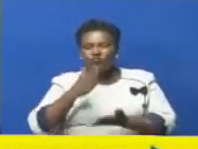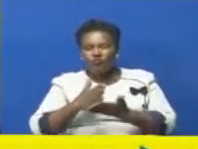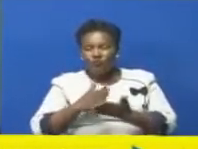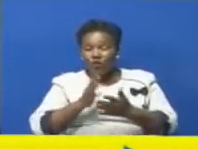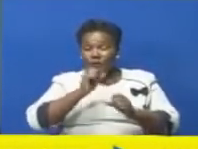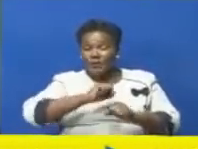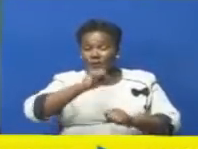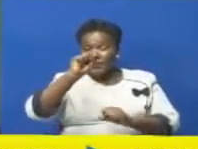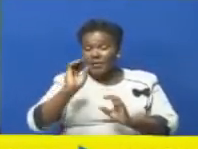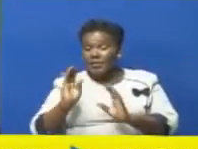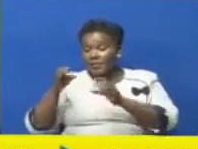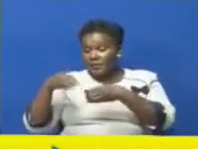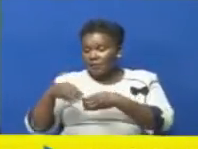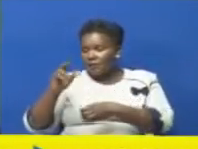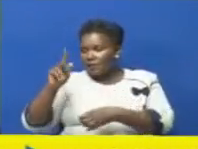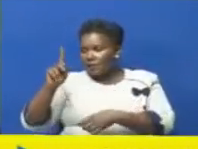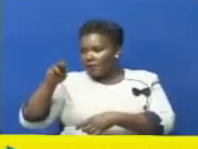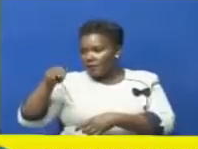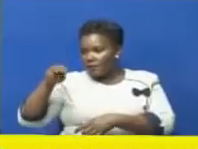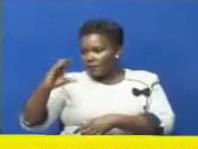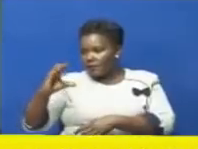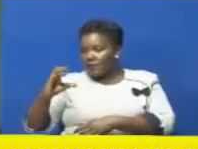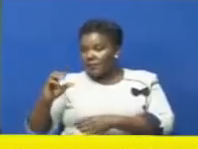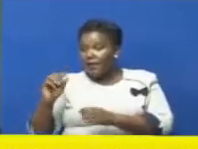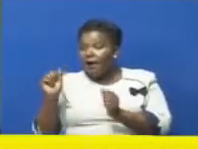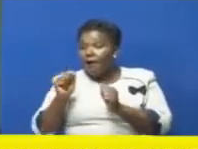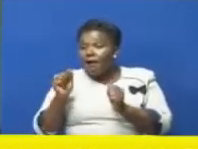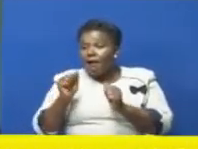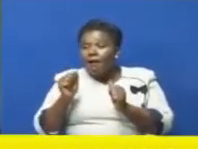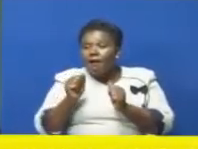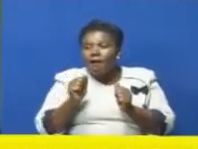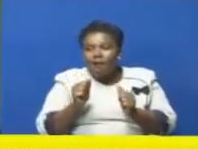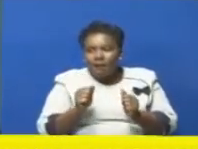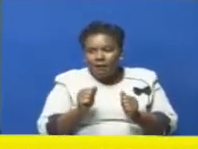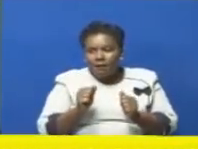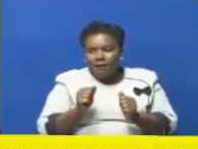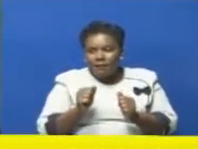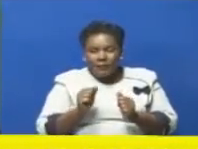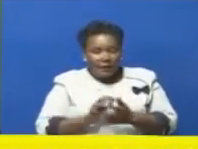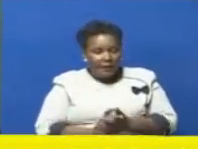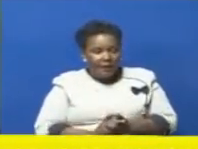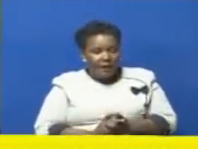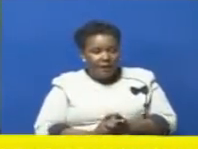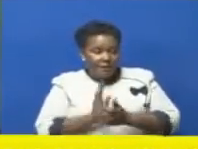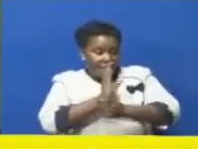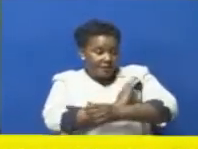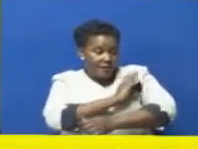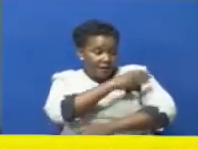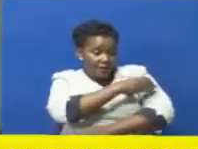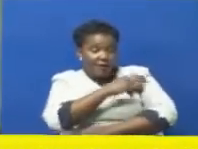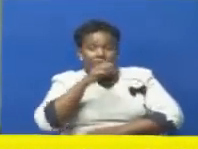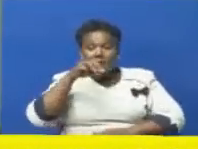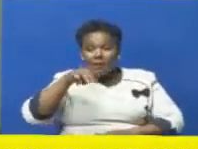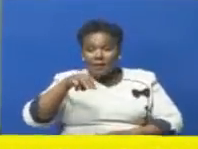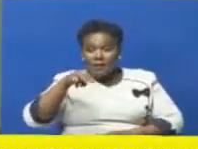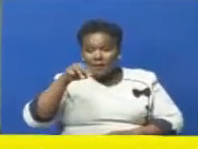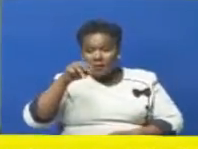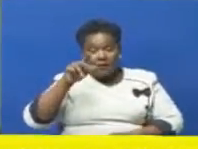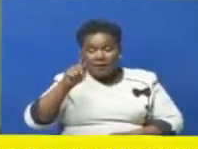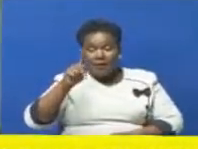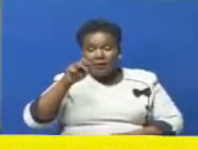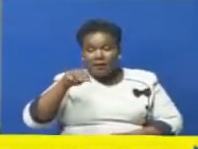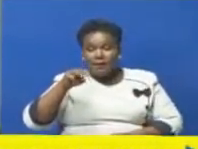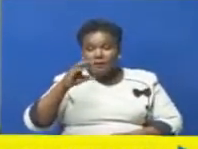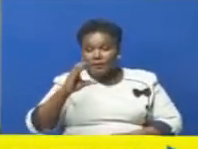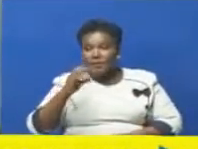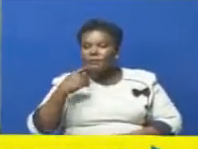ya haraka na hiyo ndio ikawa siri ya ushindi wao, huku nahodha wa KMC akisema wamepoteza mchezo